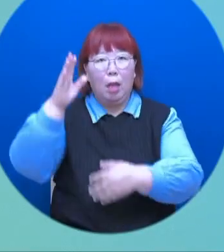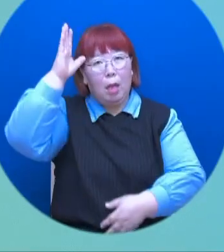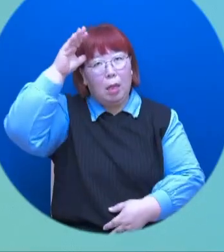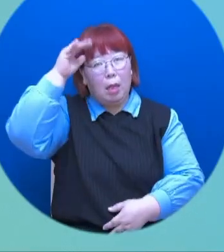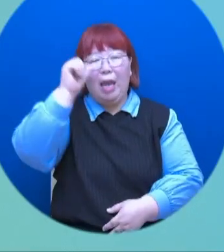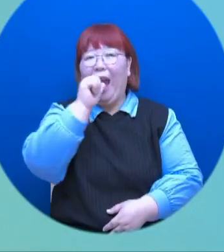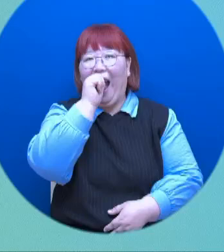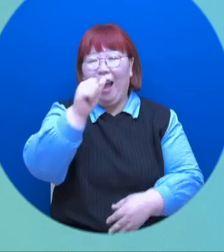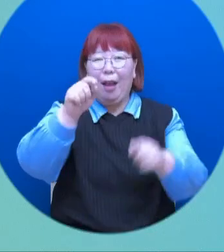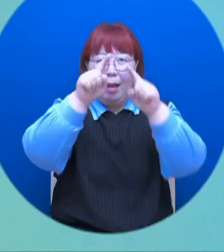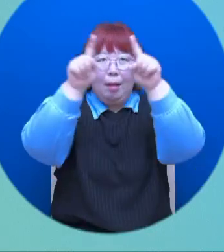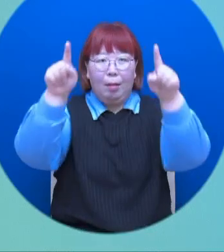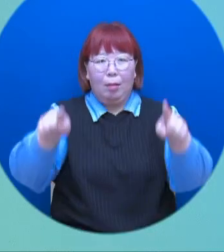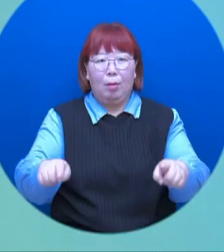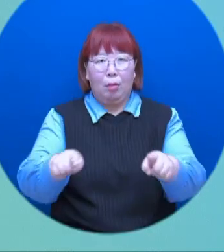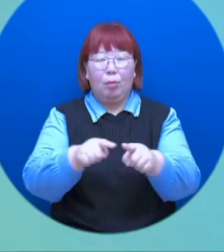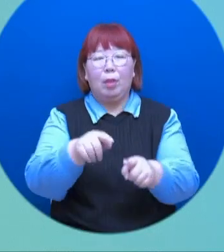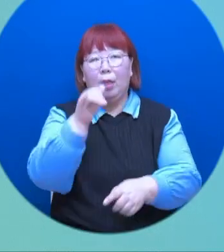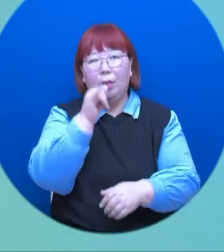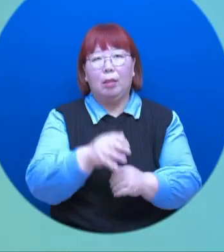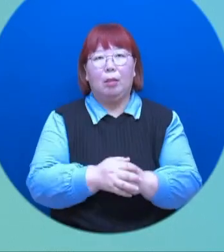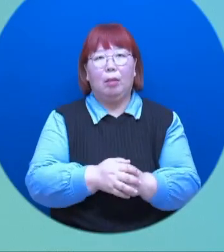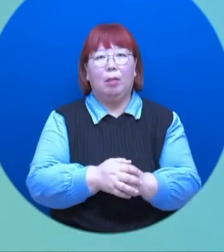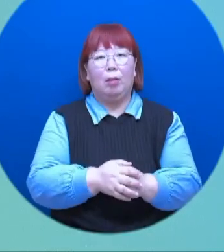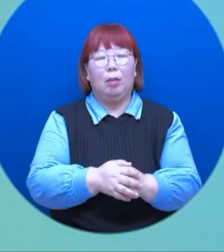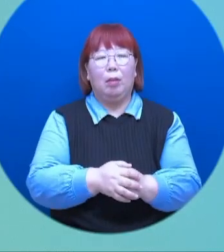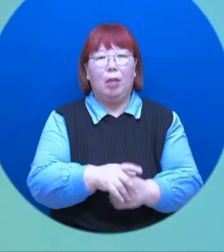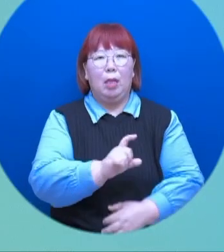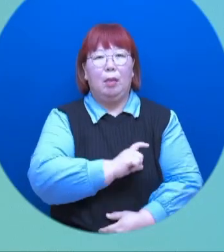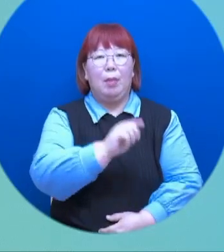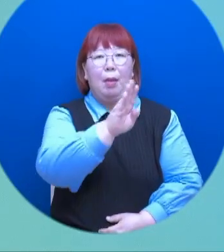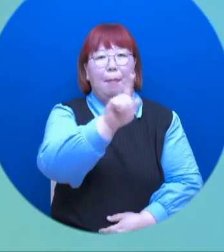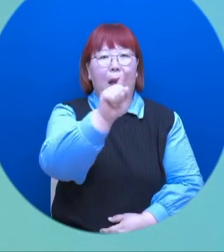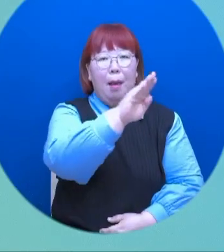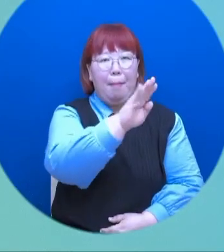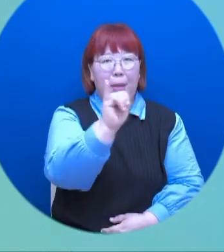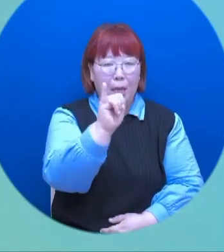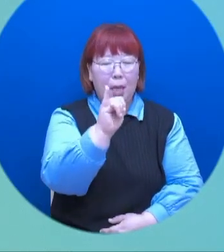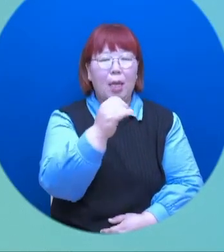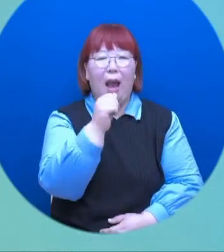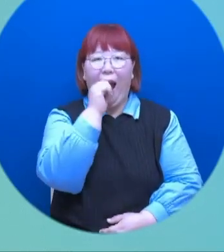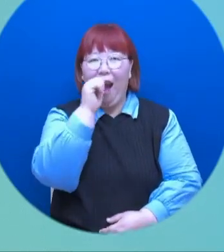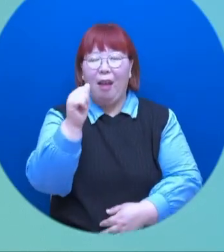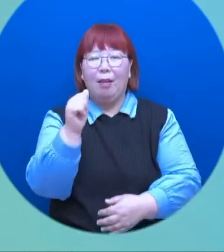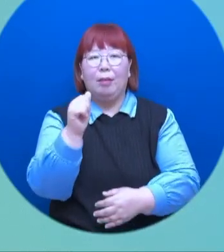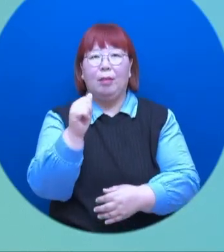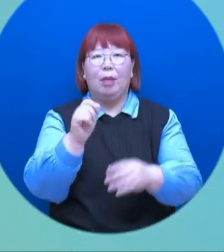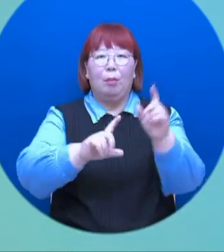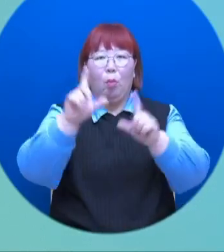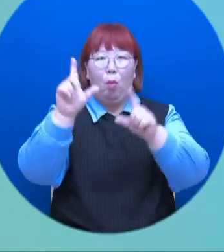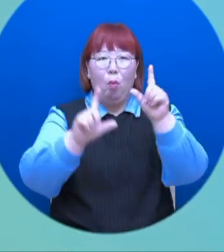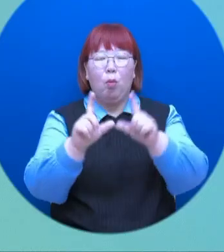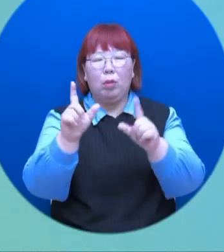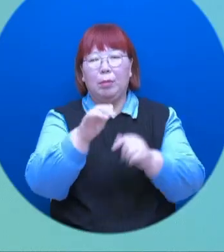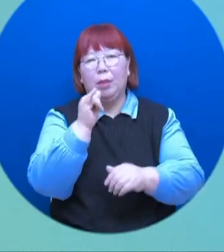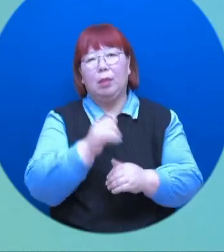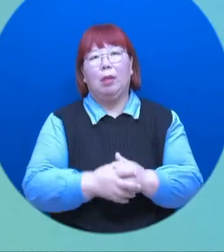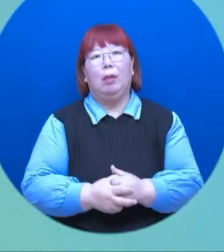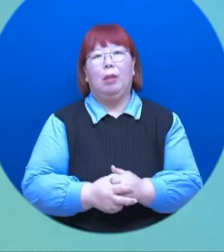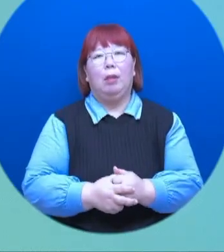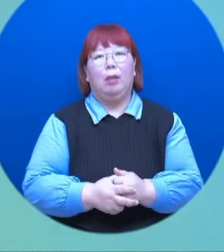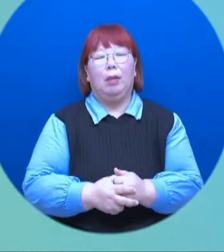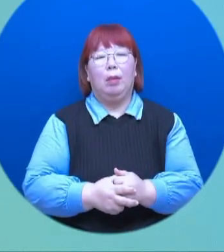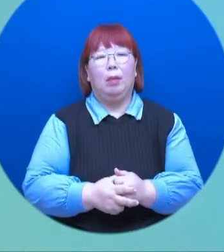개 동상 이름이 바비예요. 그리고 바비에 대한 스토리를 얘기해 줍니다.